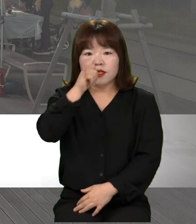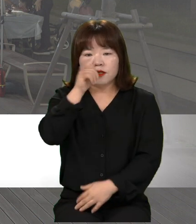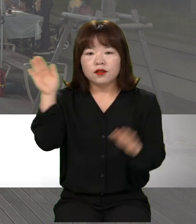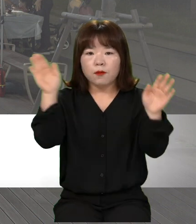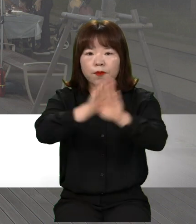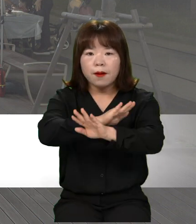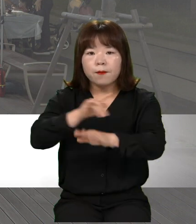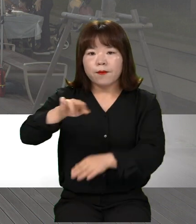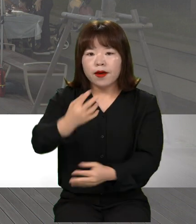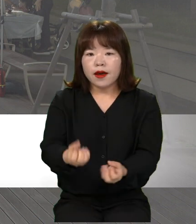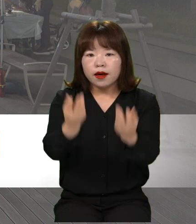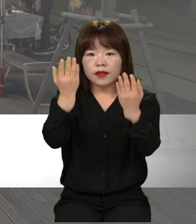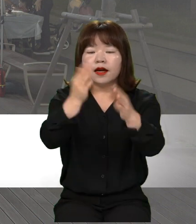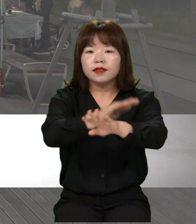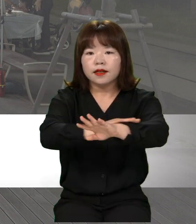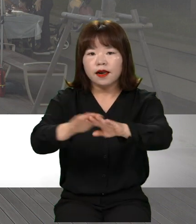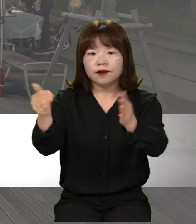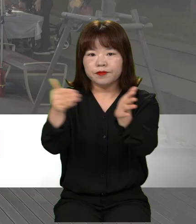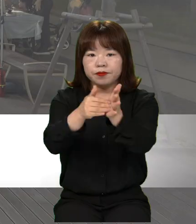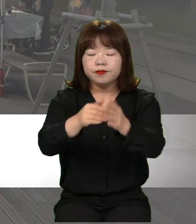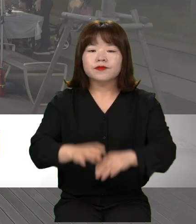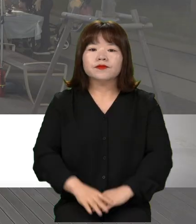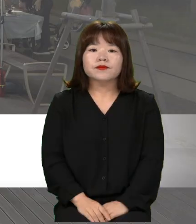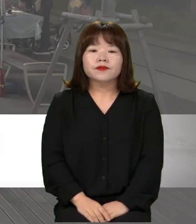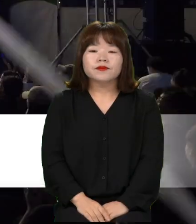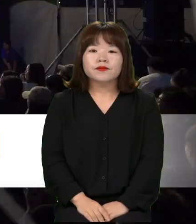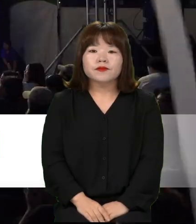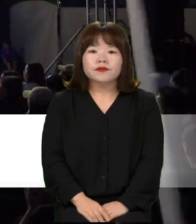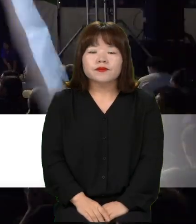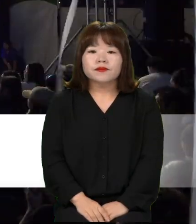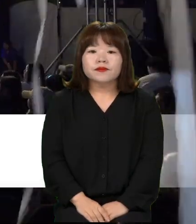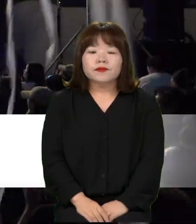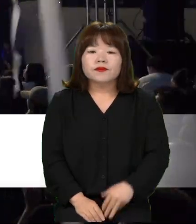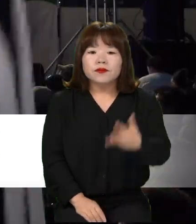가득했던 야행축제로 성황리에 막을 내렸습니다